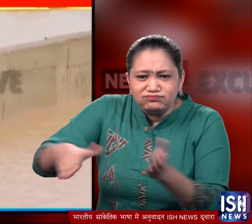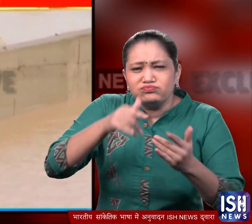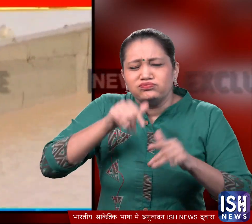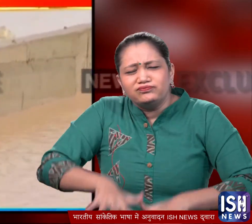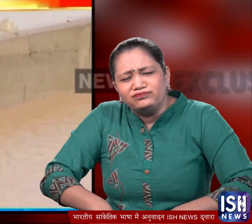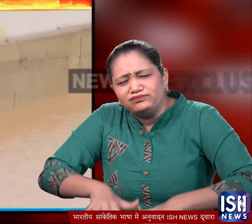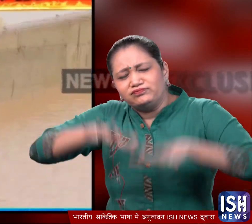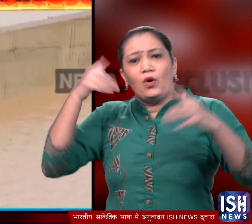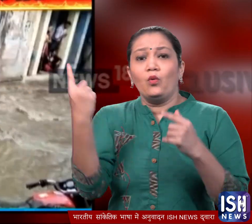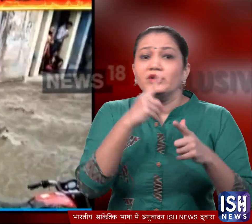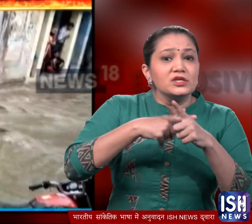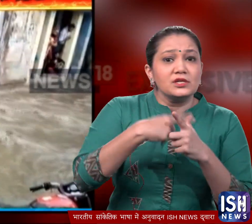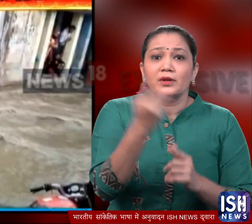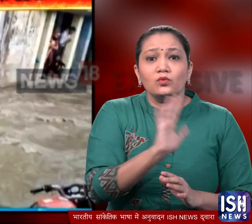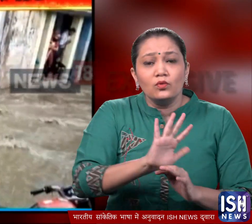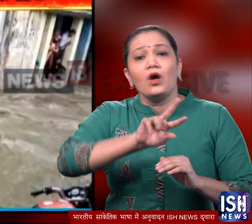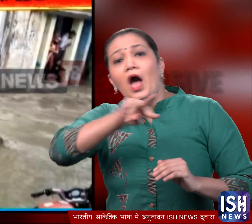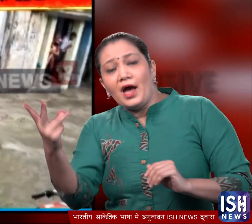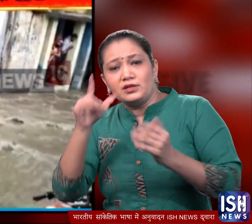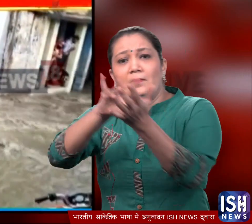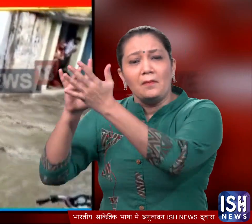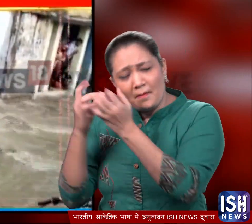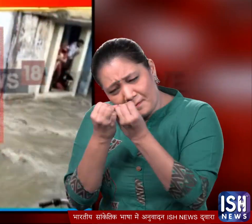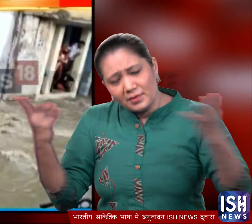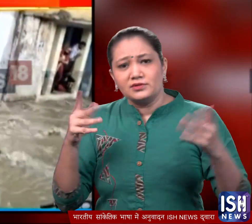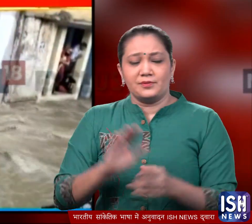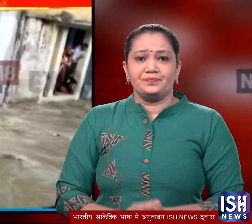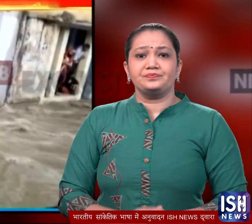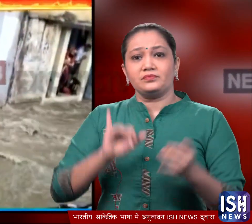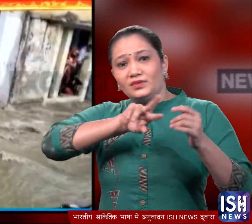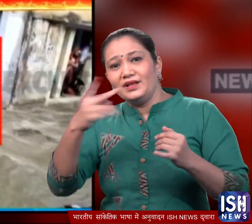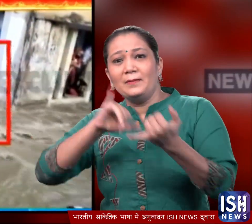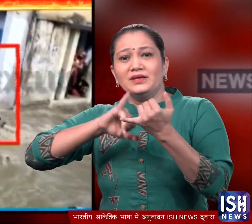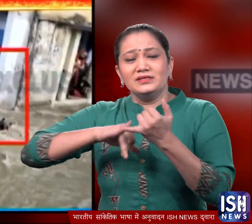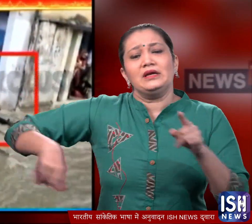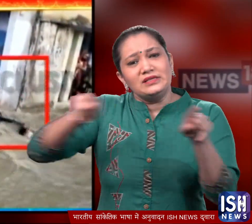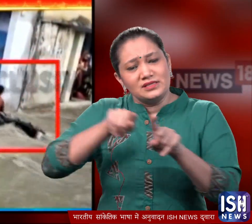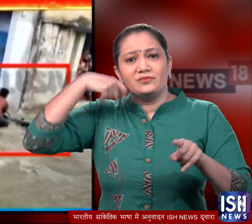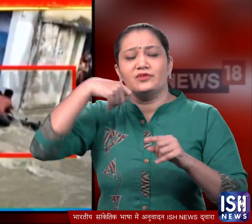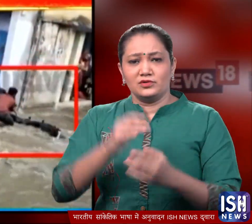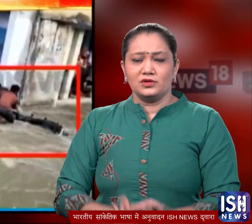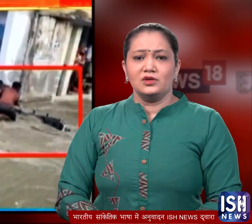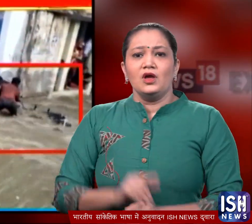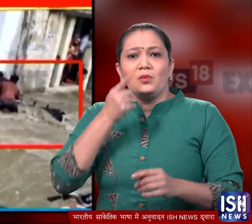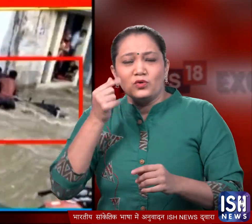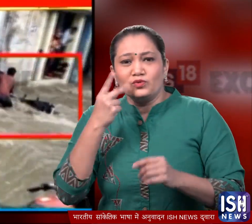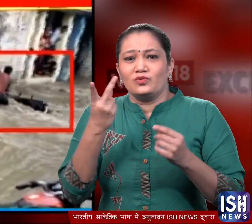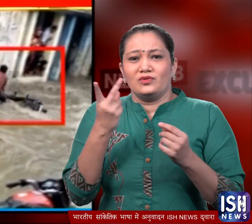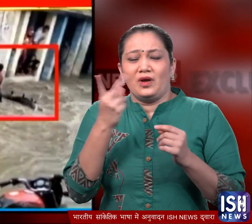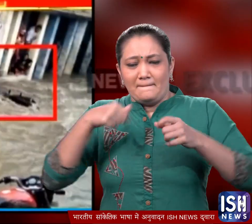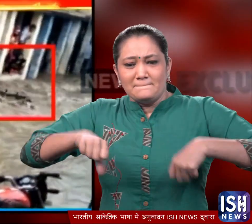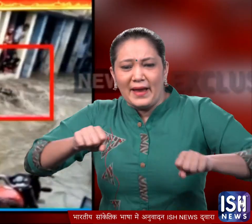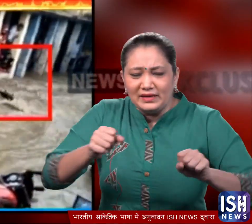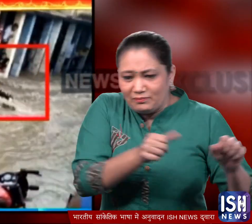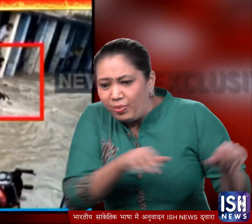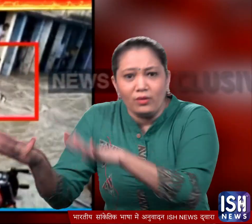ये हालत केवल जैसलमेर में नहीं बल्कि राजस्थान के कई जिलों में है। सीकर से भी एक हैरान करने वाला वीडियो सामने आया, जिसमें 2 लड़के मोटरसाइकिल